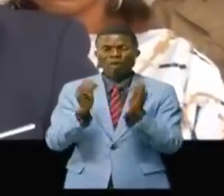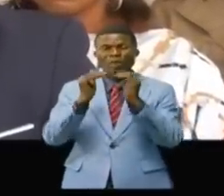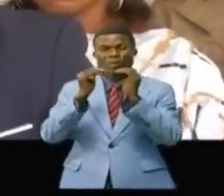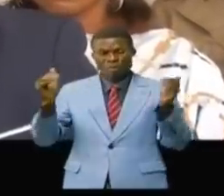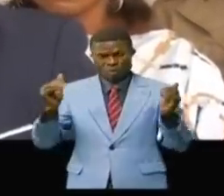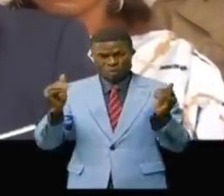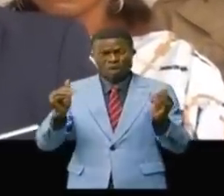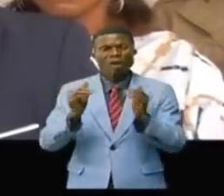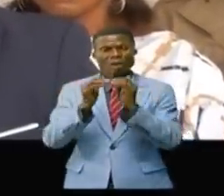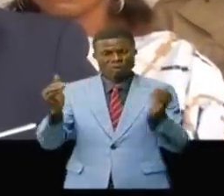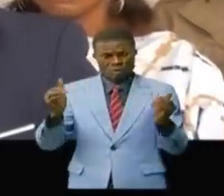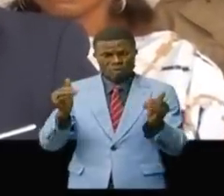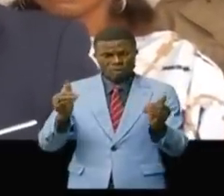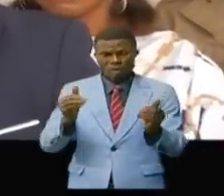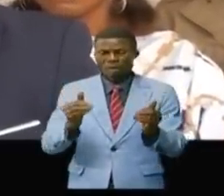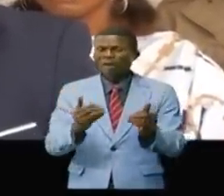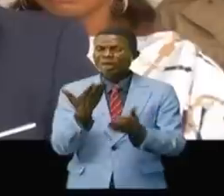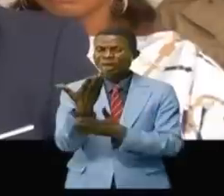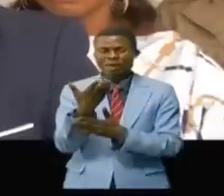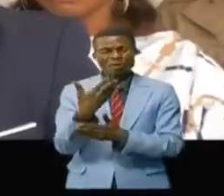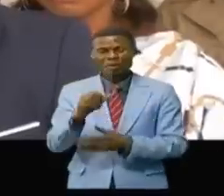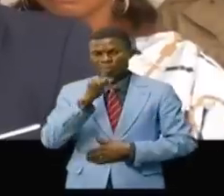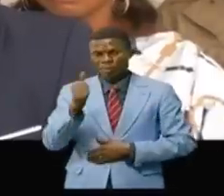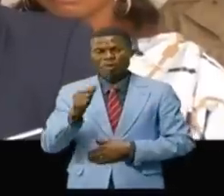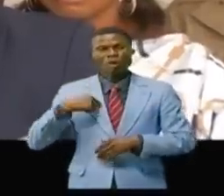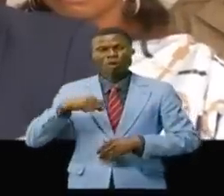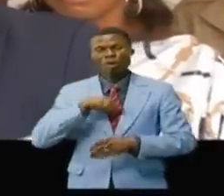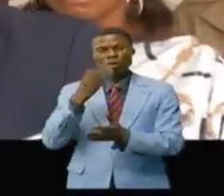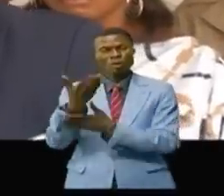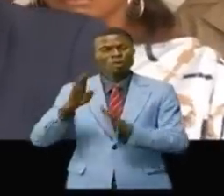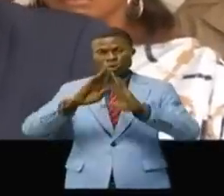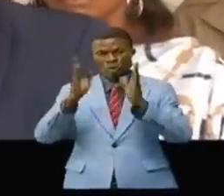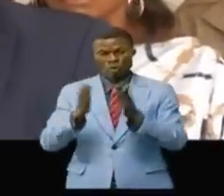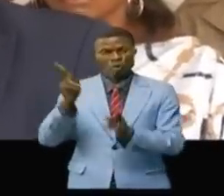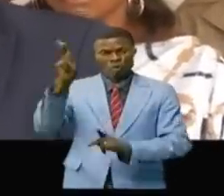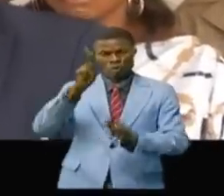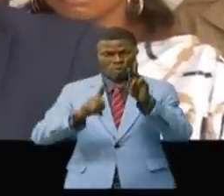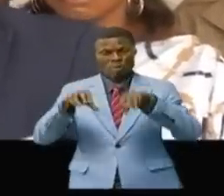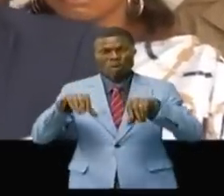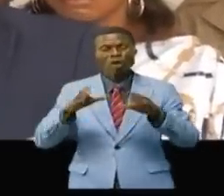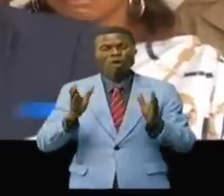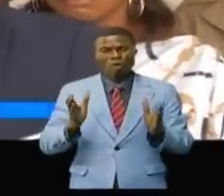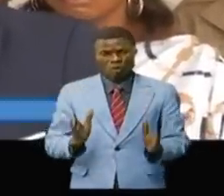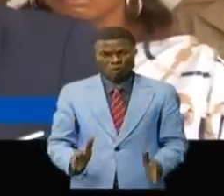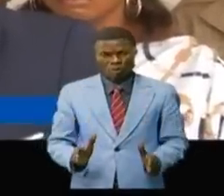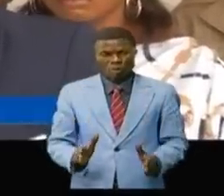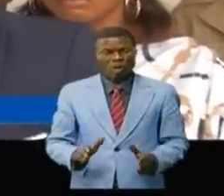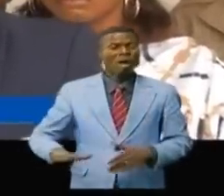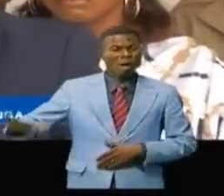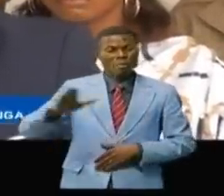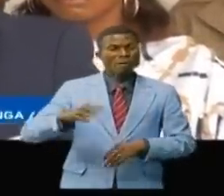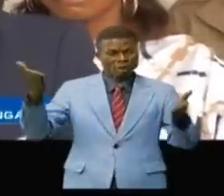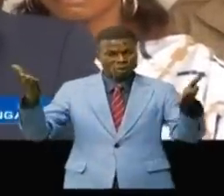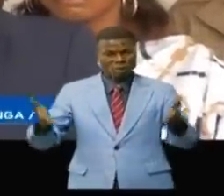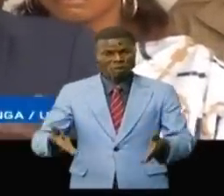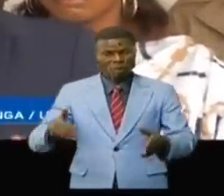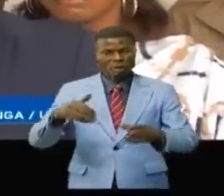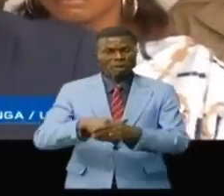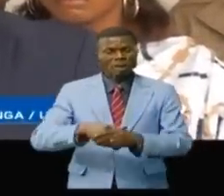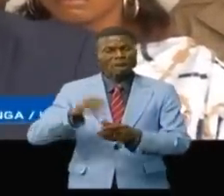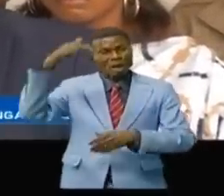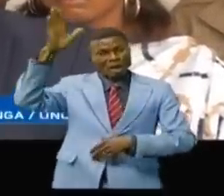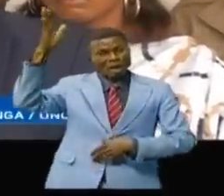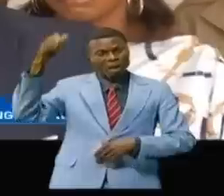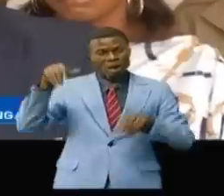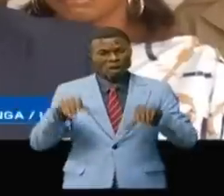et que la paix n'a pas de prix, mais aussi nous demandons à toute la population congolaise, où ils sont, dans la diaspora ou